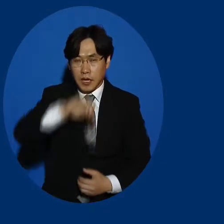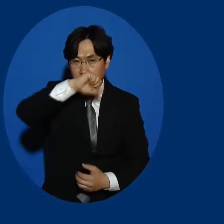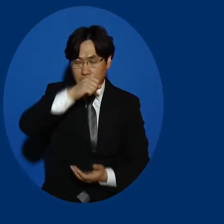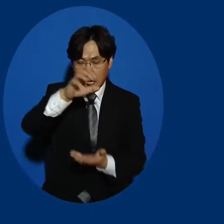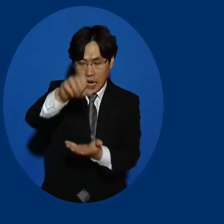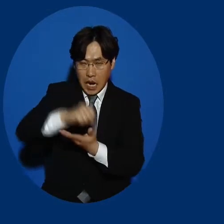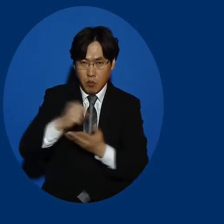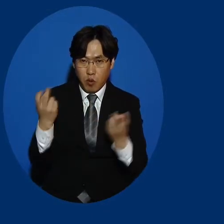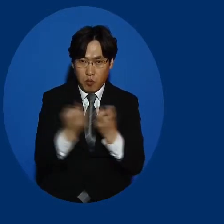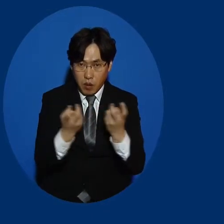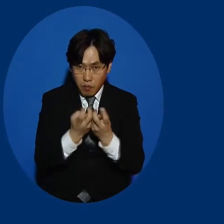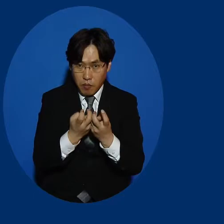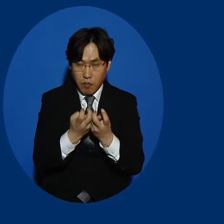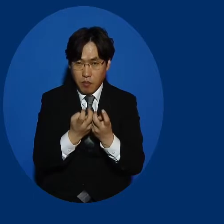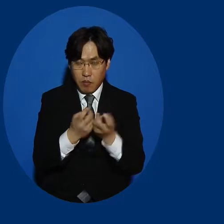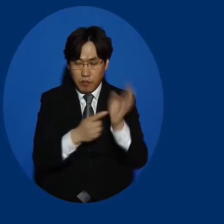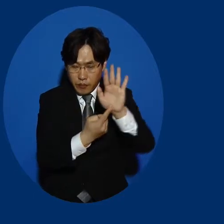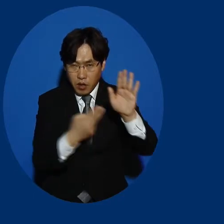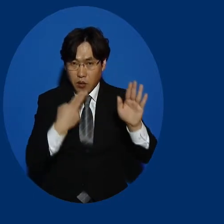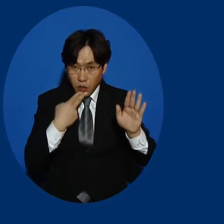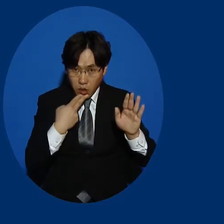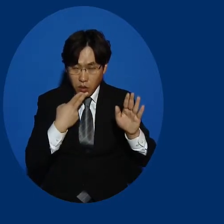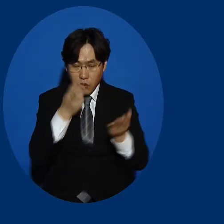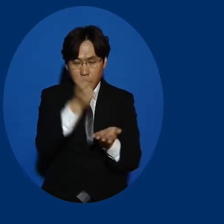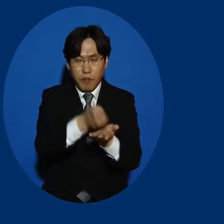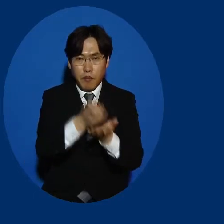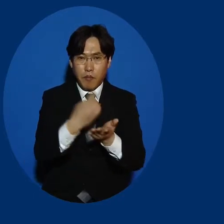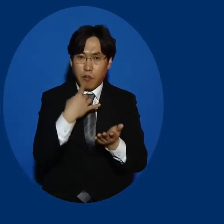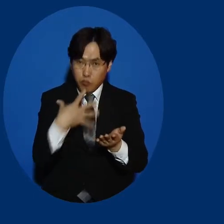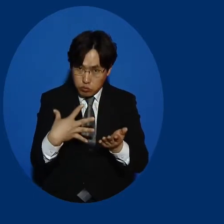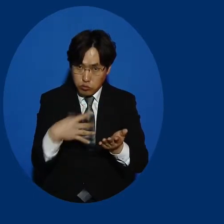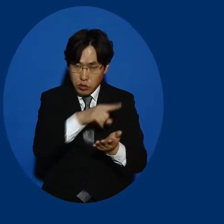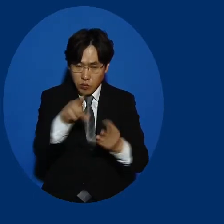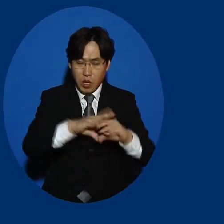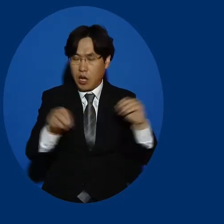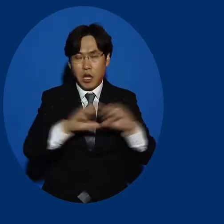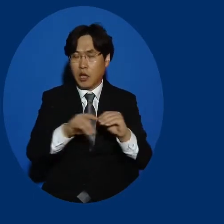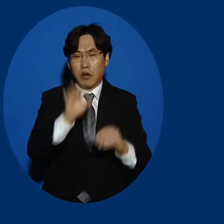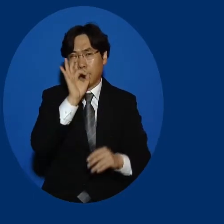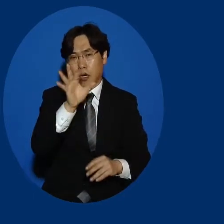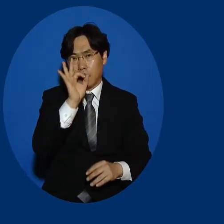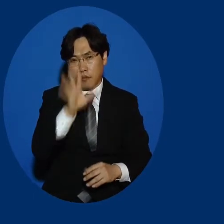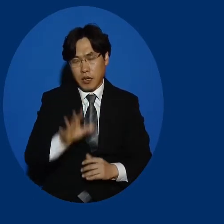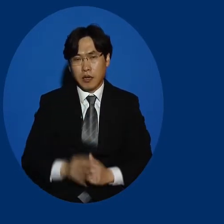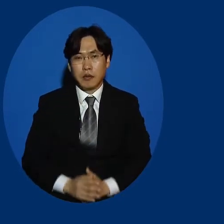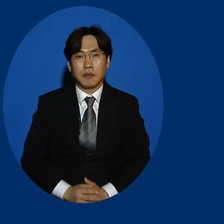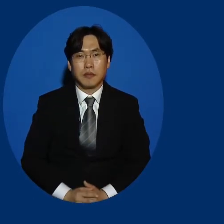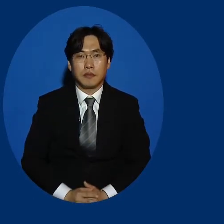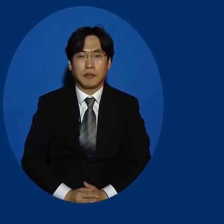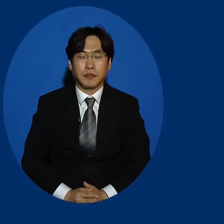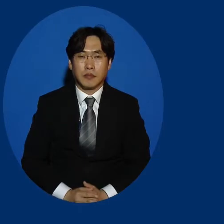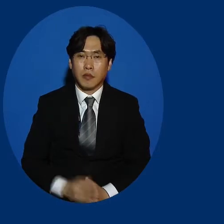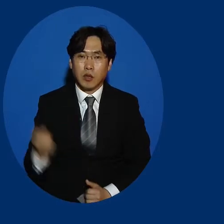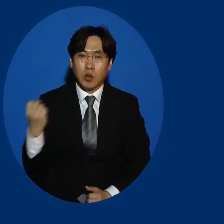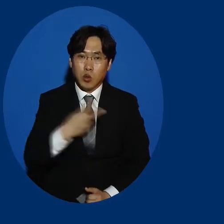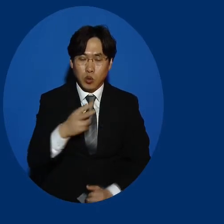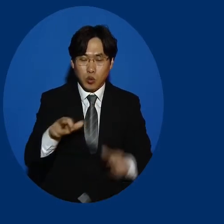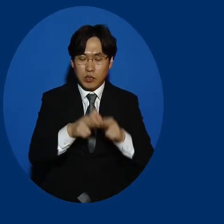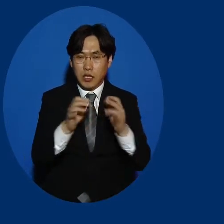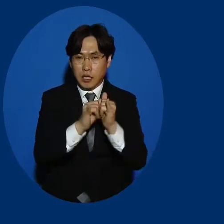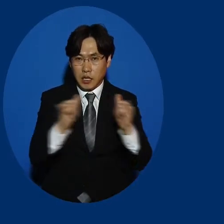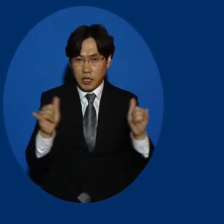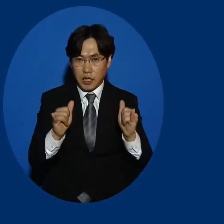확보 방안에 대한 언급이 없다면 법률만 제정한다고 모든 게 해결되는 것은 아니라고 봅니다. 또한